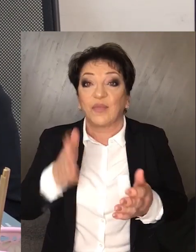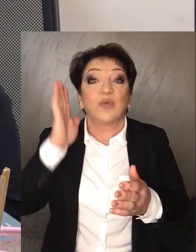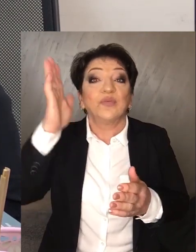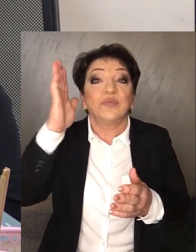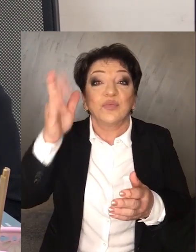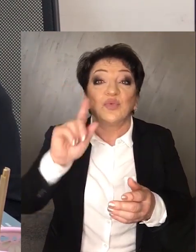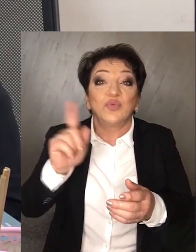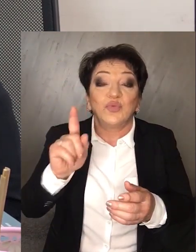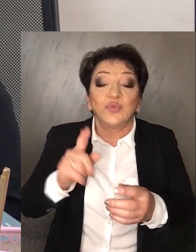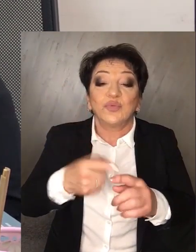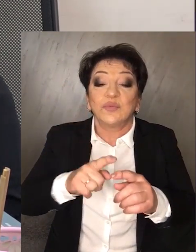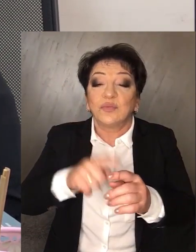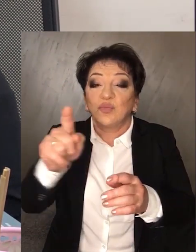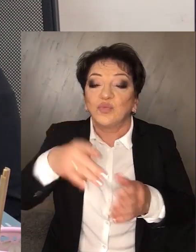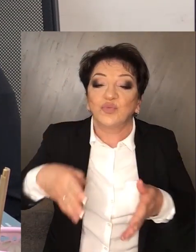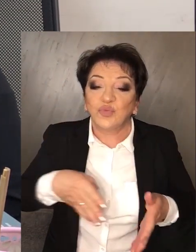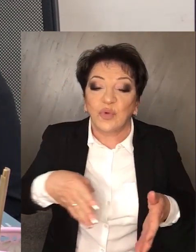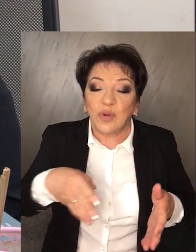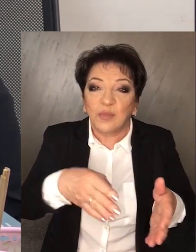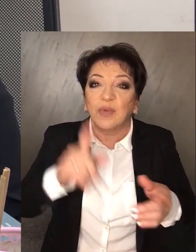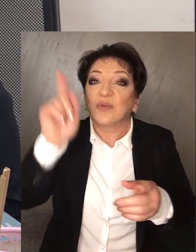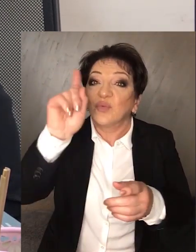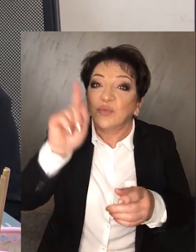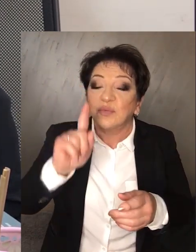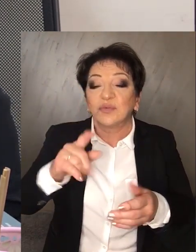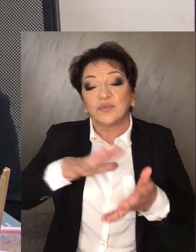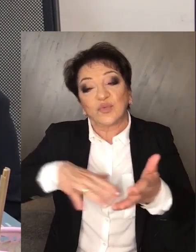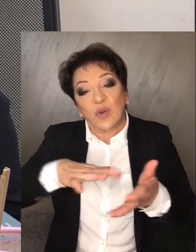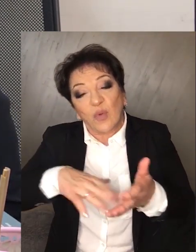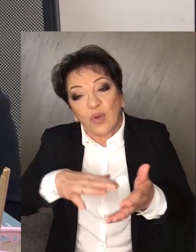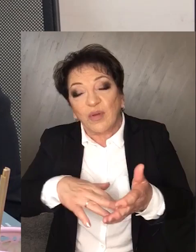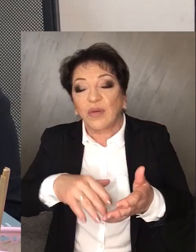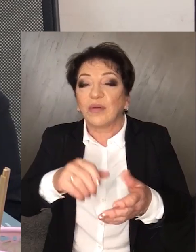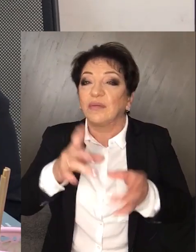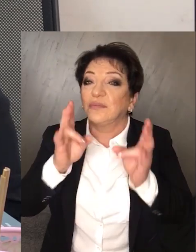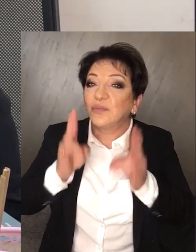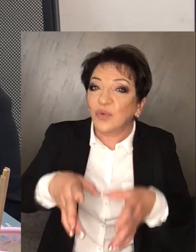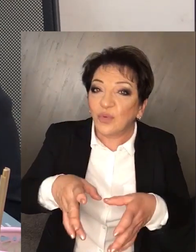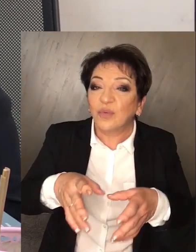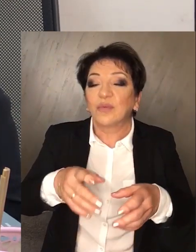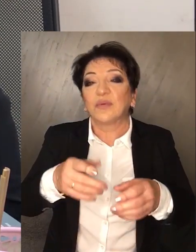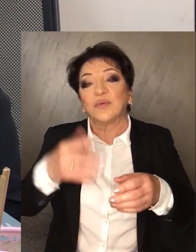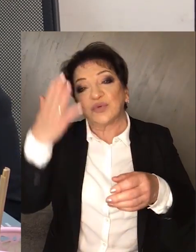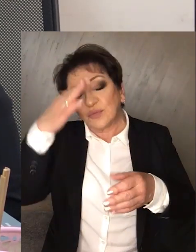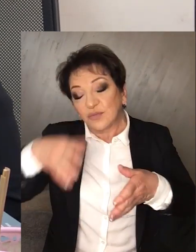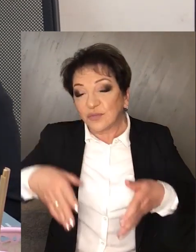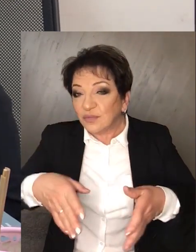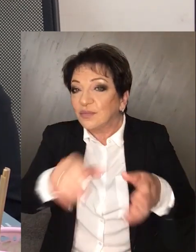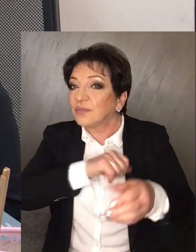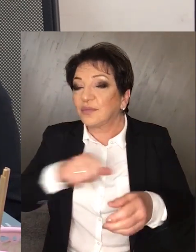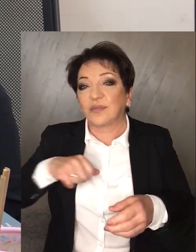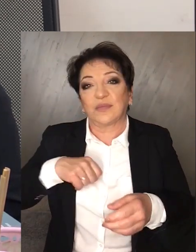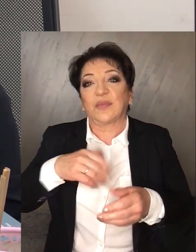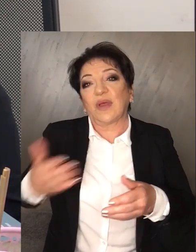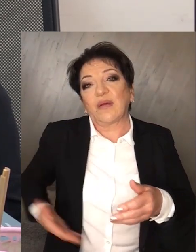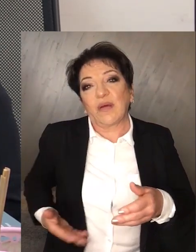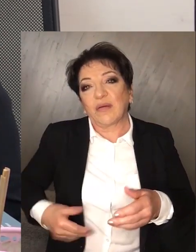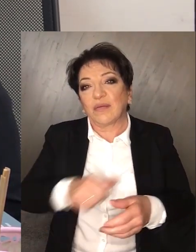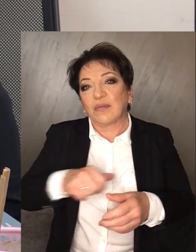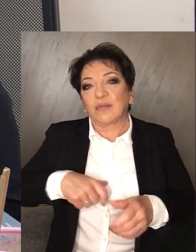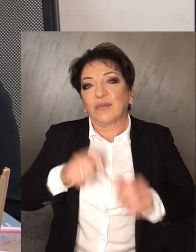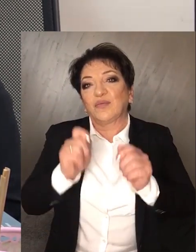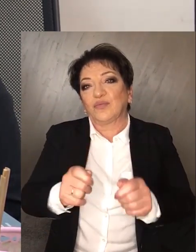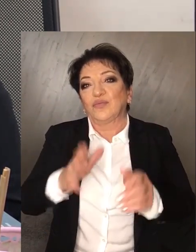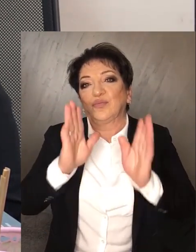ստիպված պետք է լինեն ժեստերի լեզվի թարգմանիչներ։ Հարցը թե հետագայում իրենք ինչպիսի ճանապարհ կընտրեն, կշարունակեն այդ ճանապարհը,